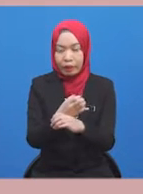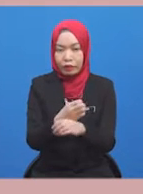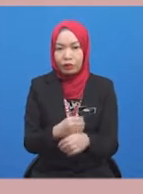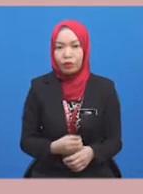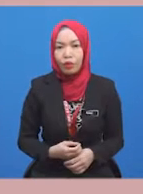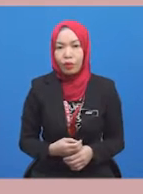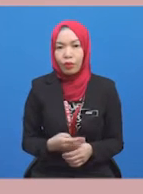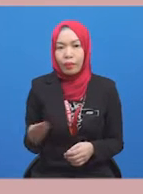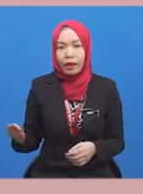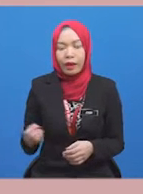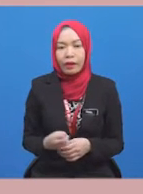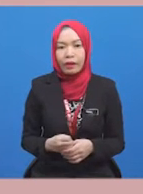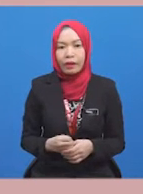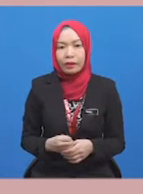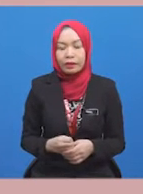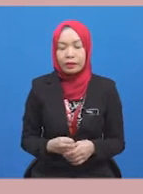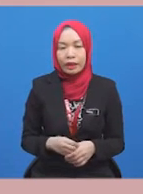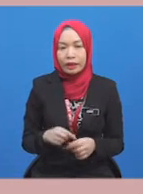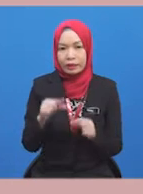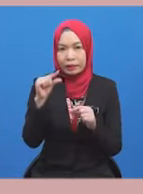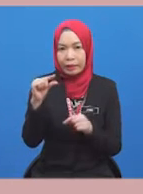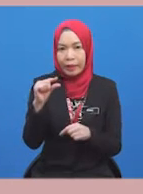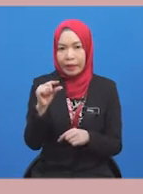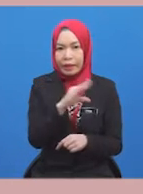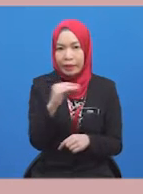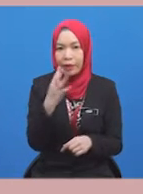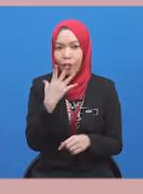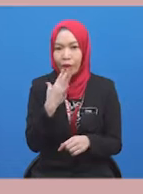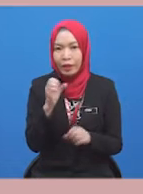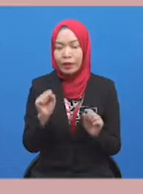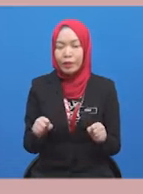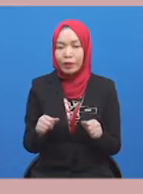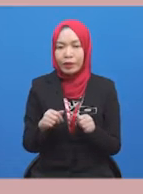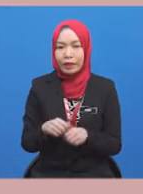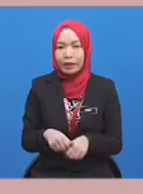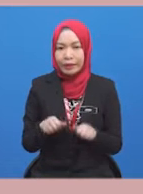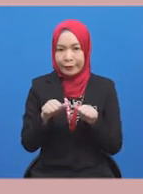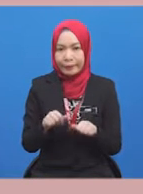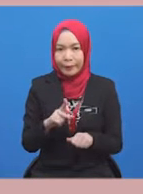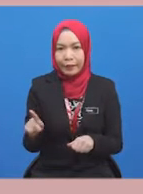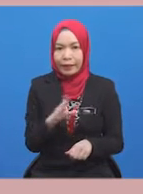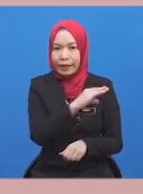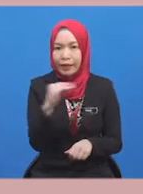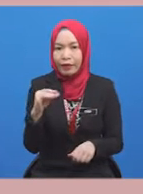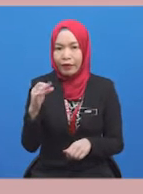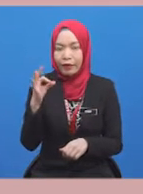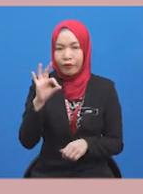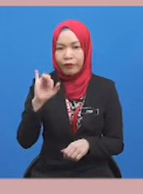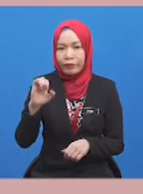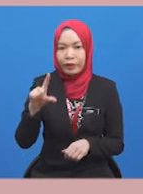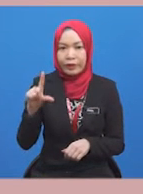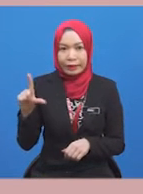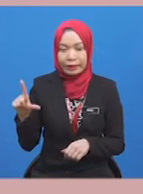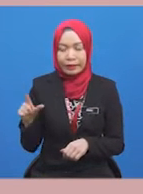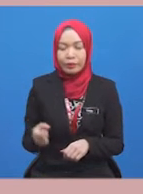yang boleh ditentukan ketebalannya dan warnanya. Dan fill fungsinya